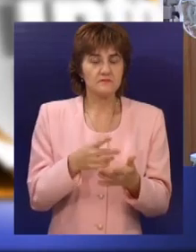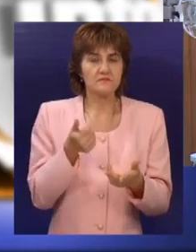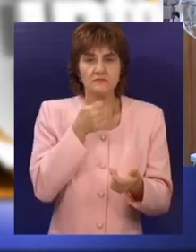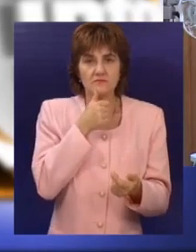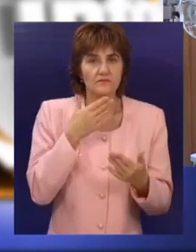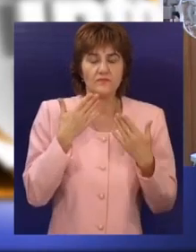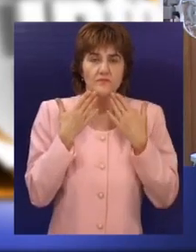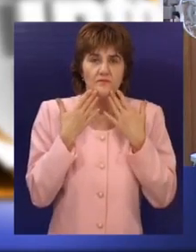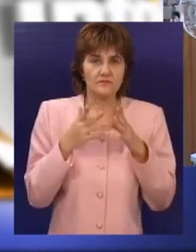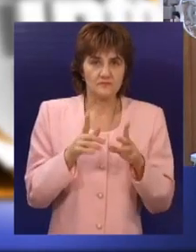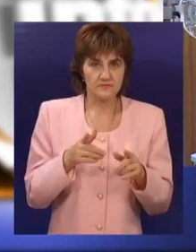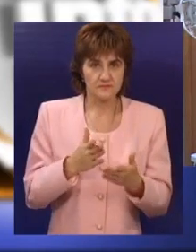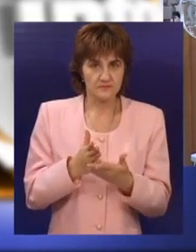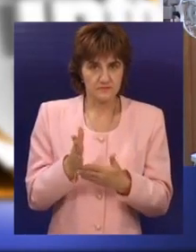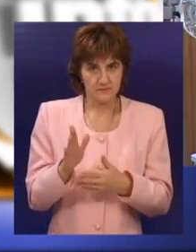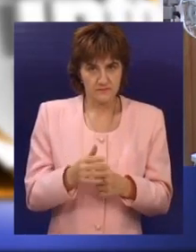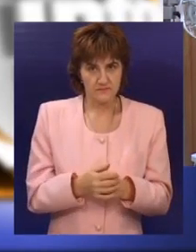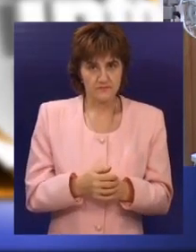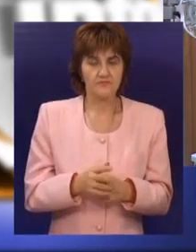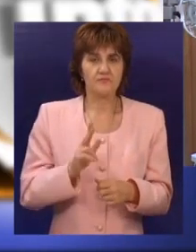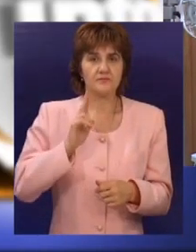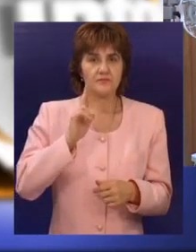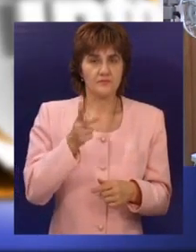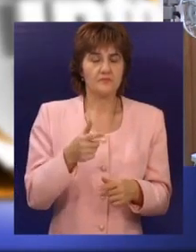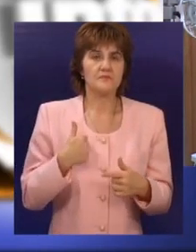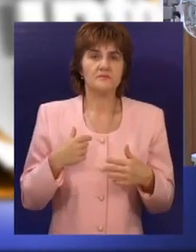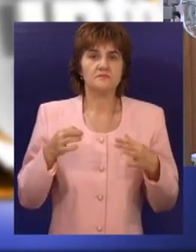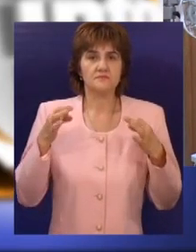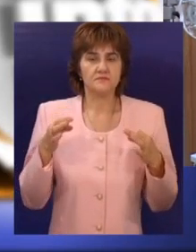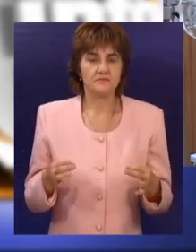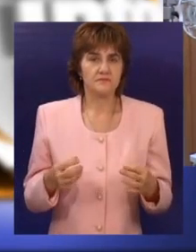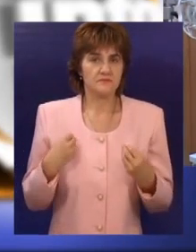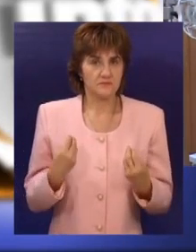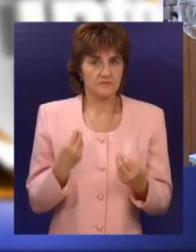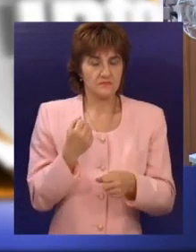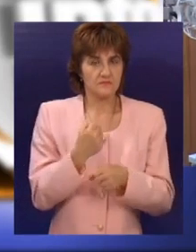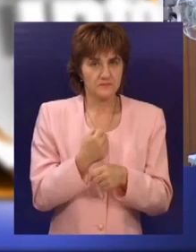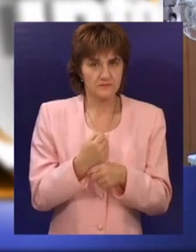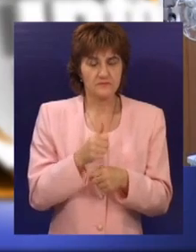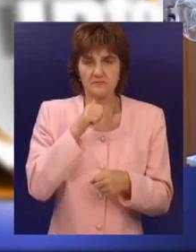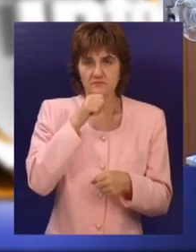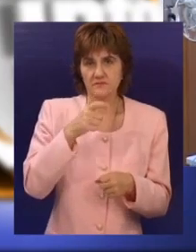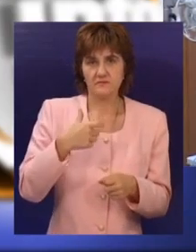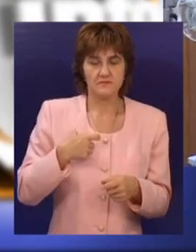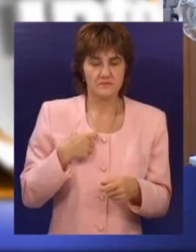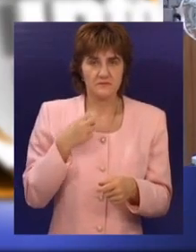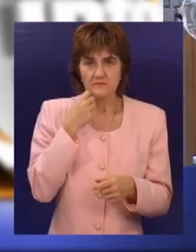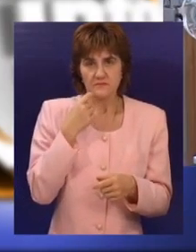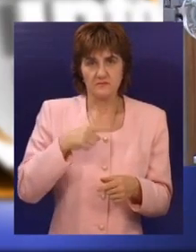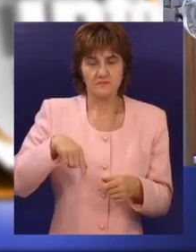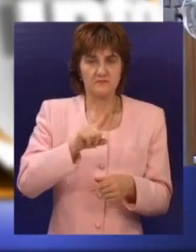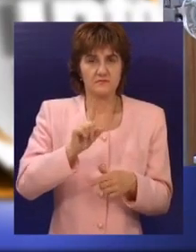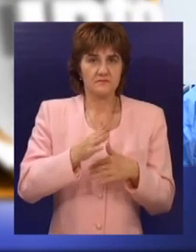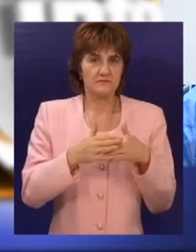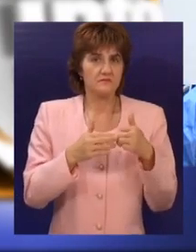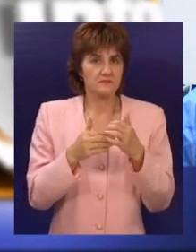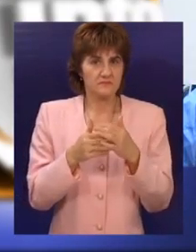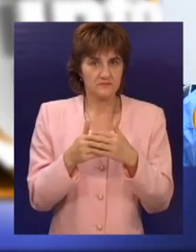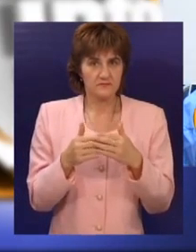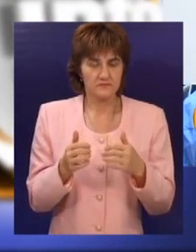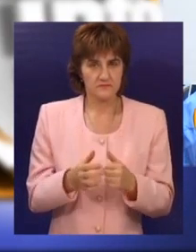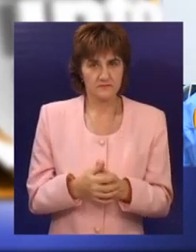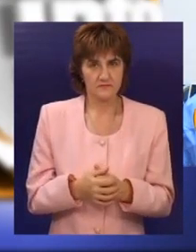znanje i vještinu da možete takvu operaciju napraviti i treće morate biti sigurni da ćete to dobro izvesti, jer ništa ne vrijedi ako pacijent ne bude zadovoljan.